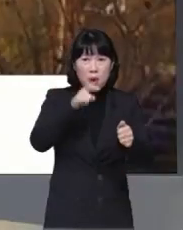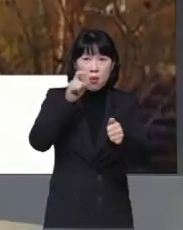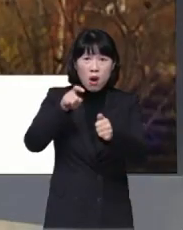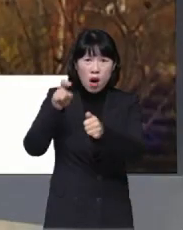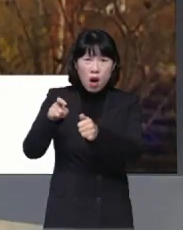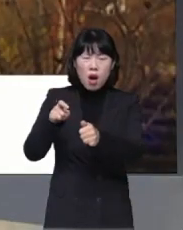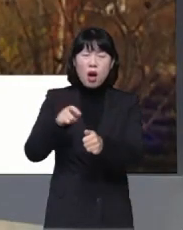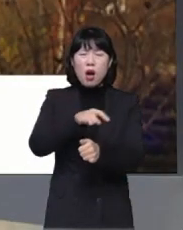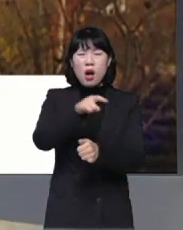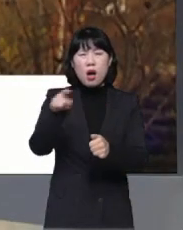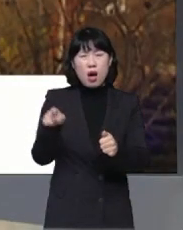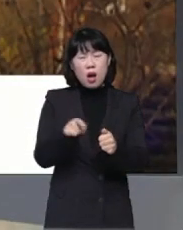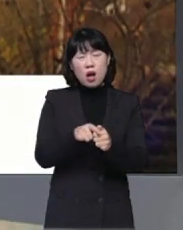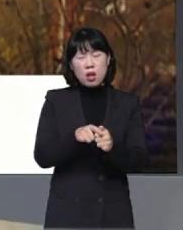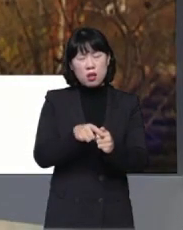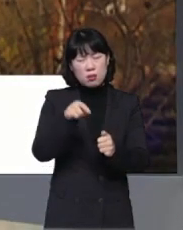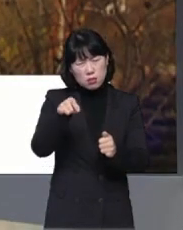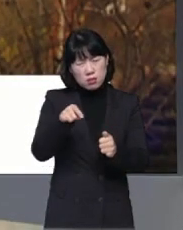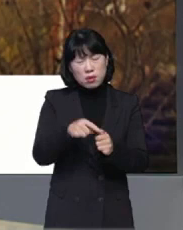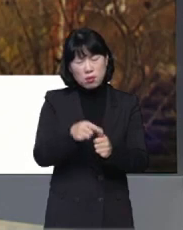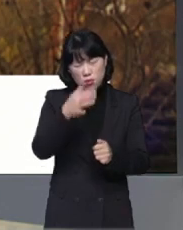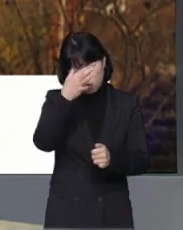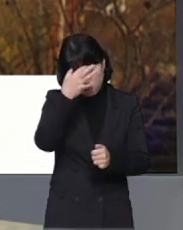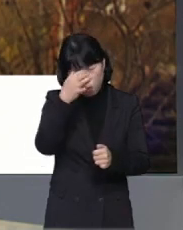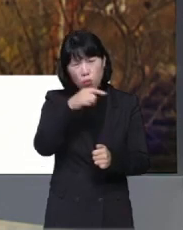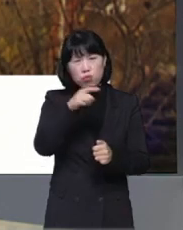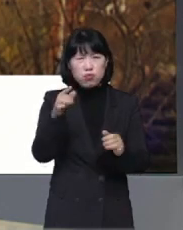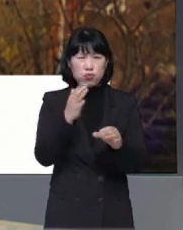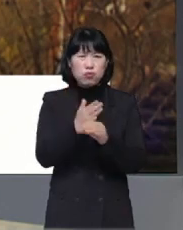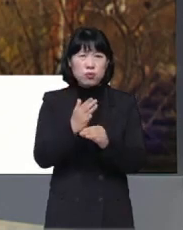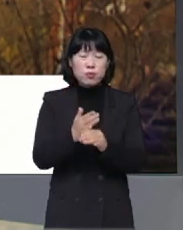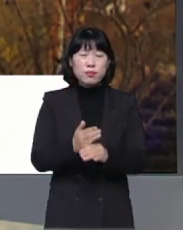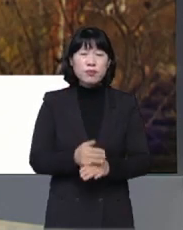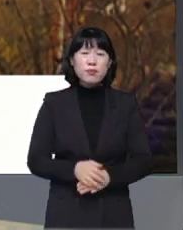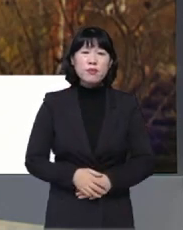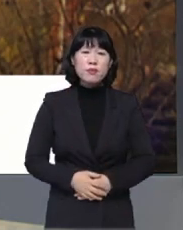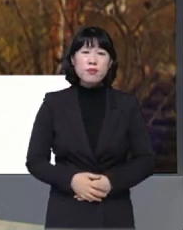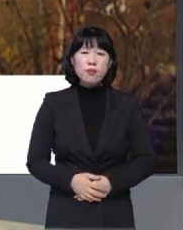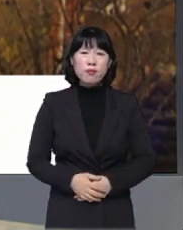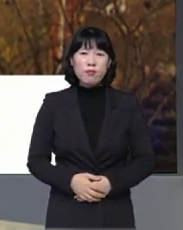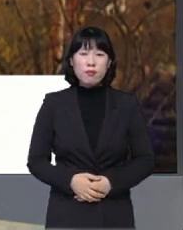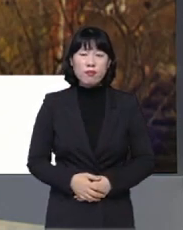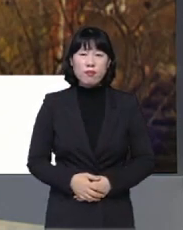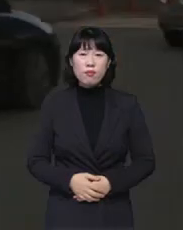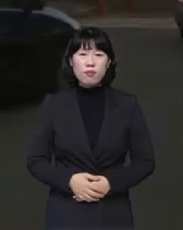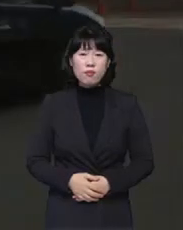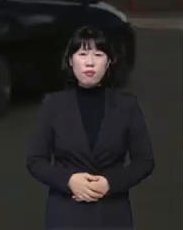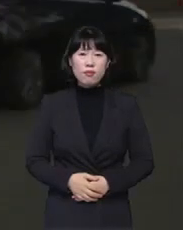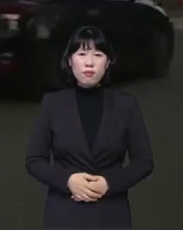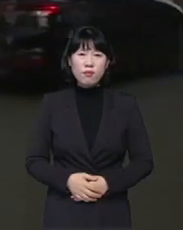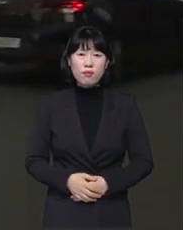학생들이 발생하면서 방역당국 또 바짝 긴장하고 있습니다 이 기업 기자의 보도입니다